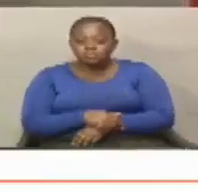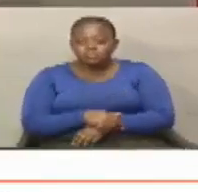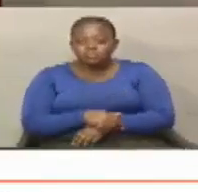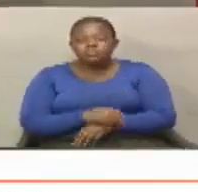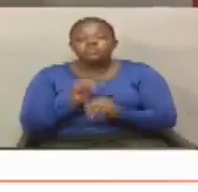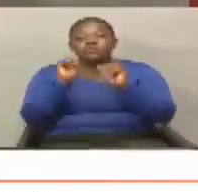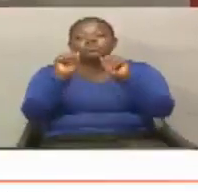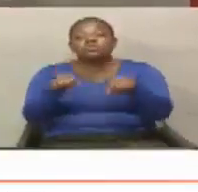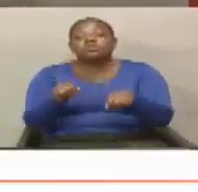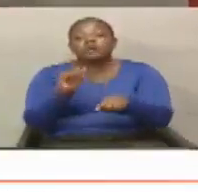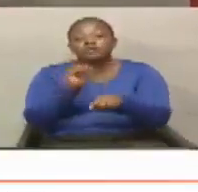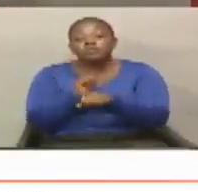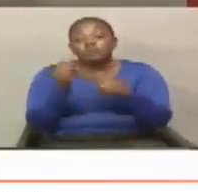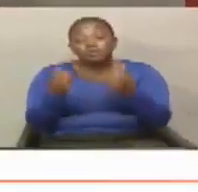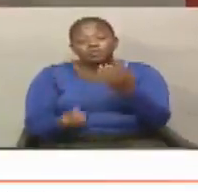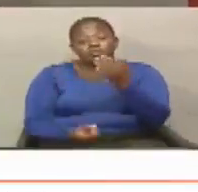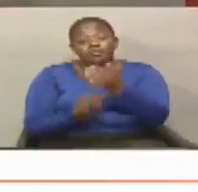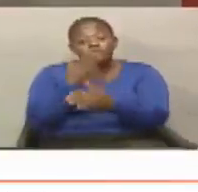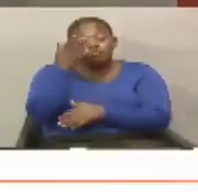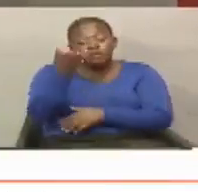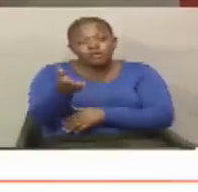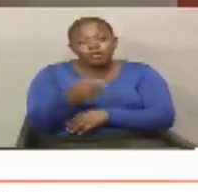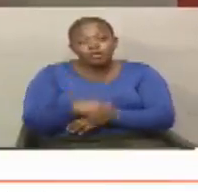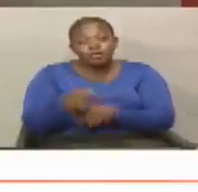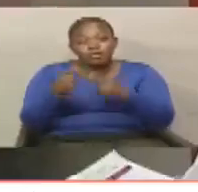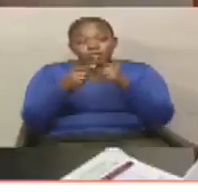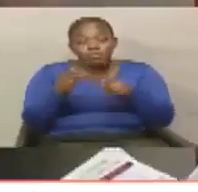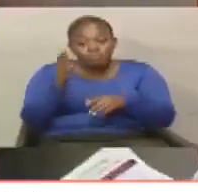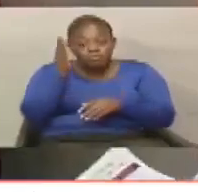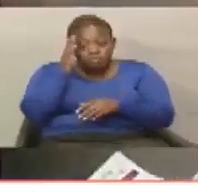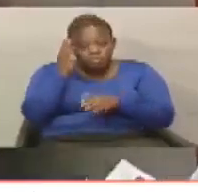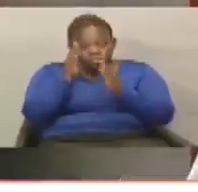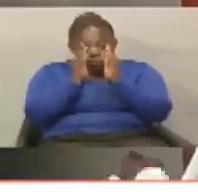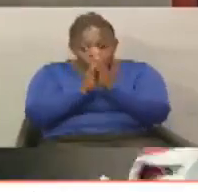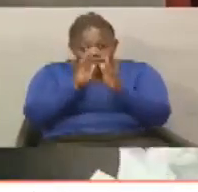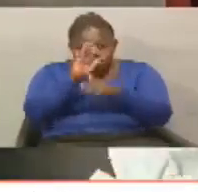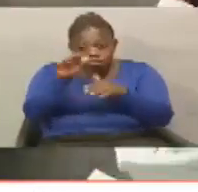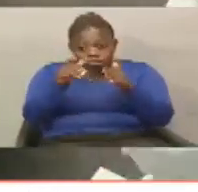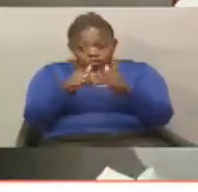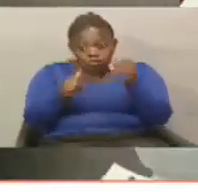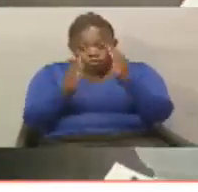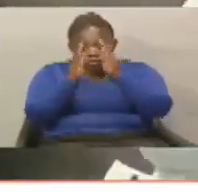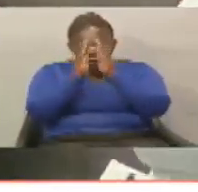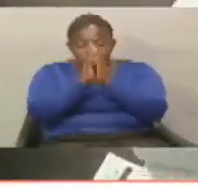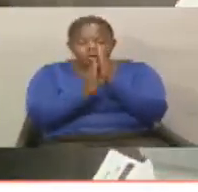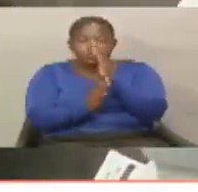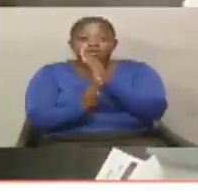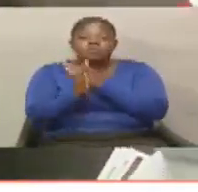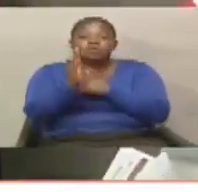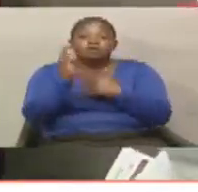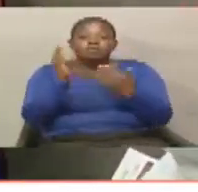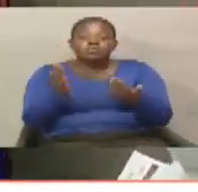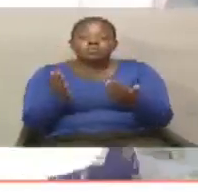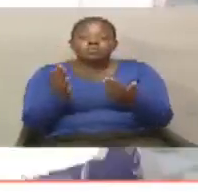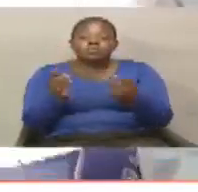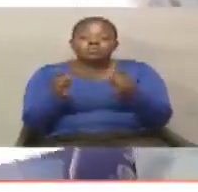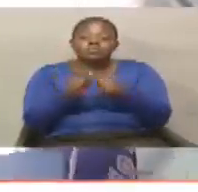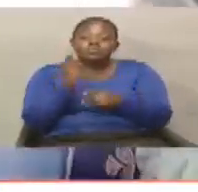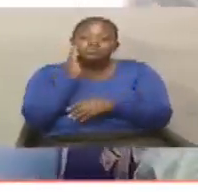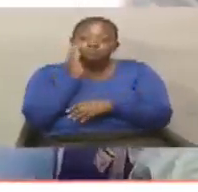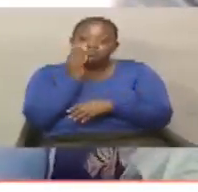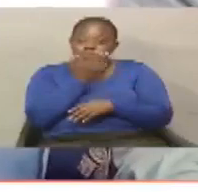Osobola okubikolako kati omukisa okyagulina. Naye tumanyi nti essaala zaffe zino ze tuwanjagira Omukama. Mukama taleme